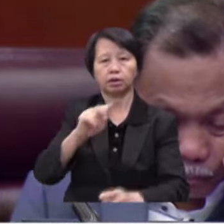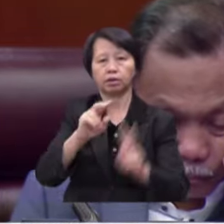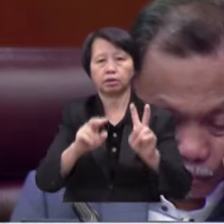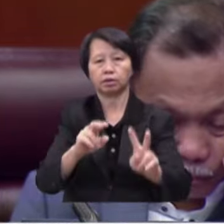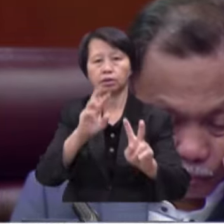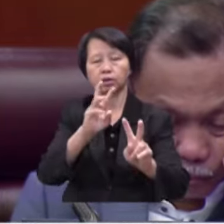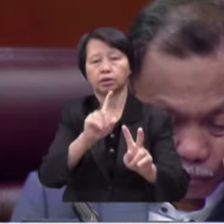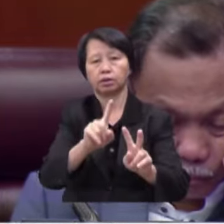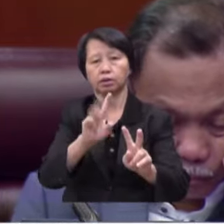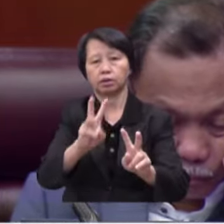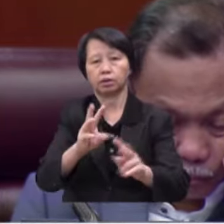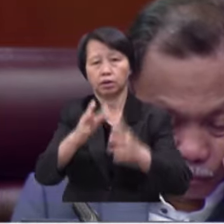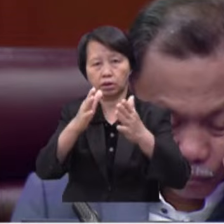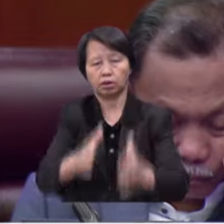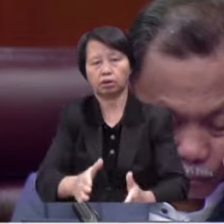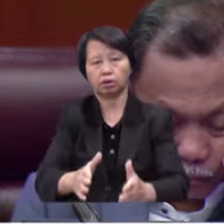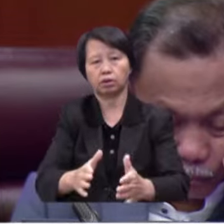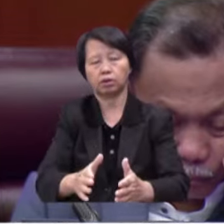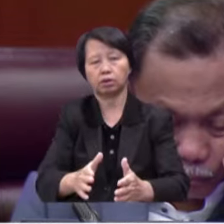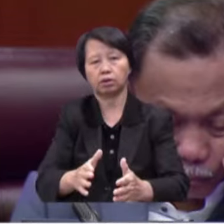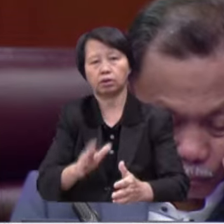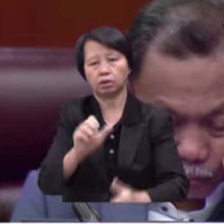216 orang